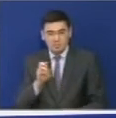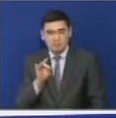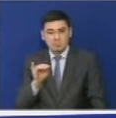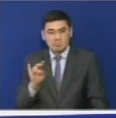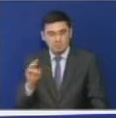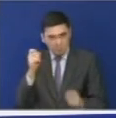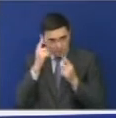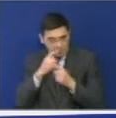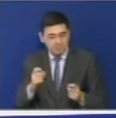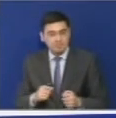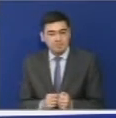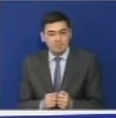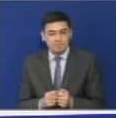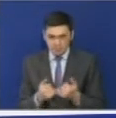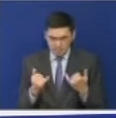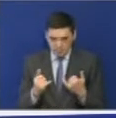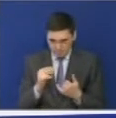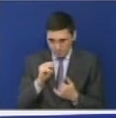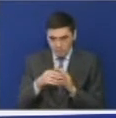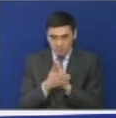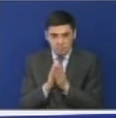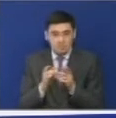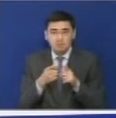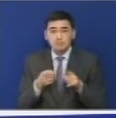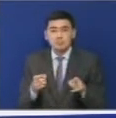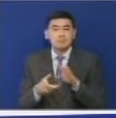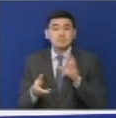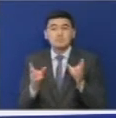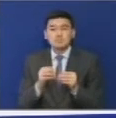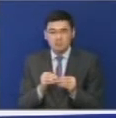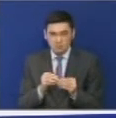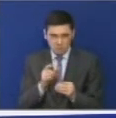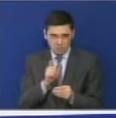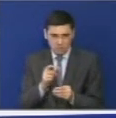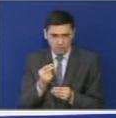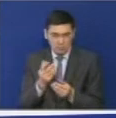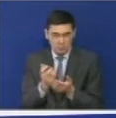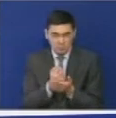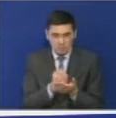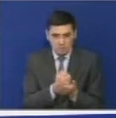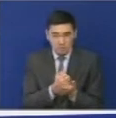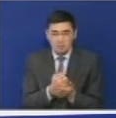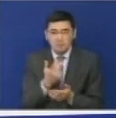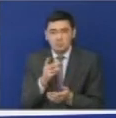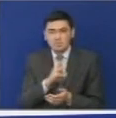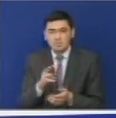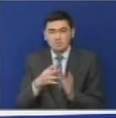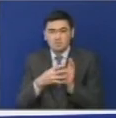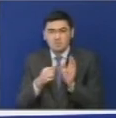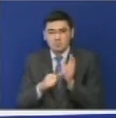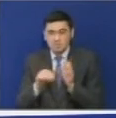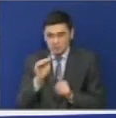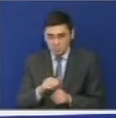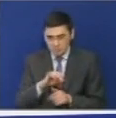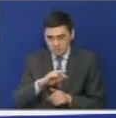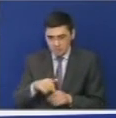Қазақпарат. Бүгінгі таңда төтенше жағдайлардың салдарына байланысты табысынан айырылған 3 миллион 960 мың адамға әлеуметтік